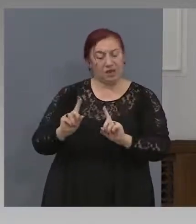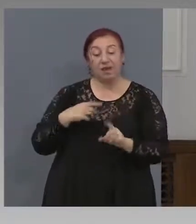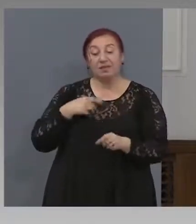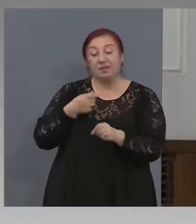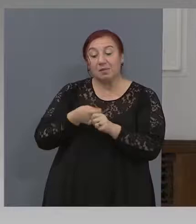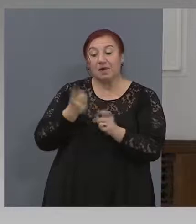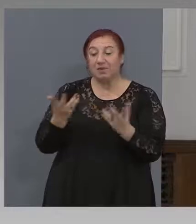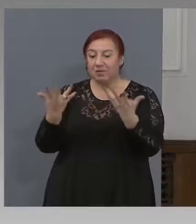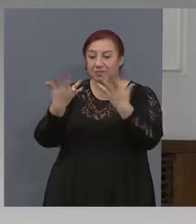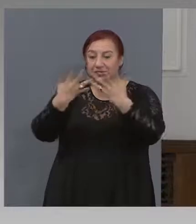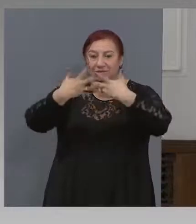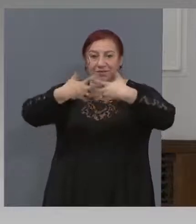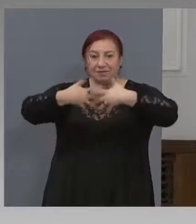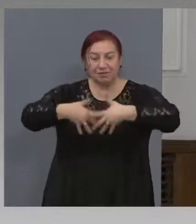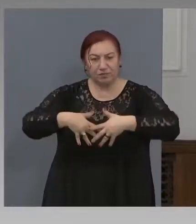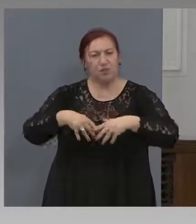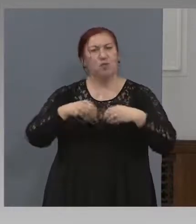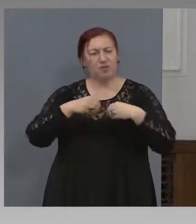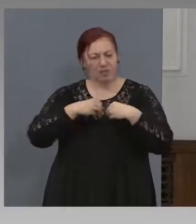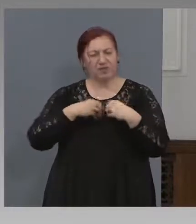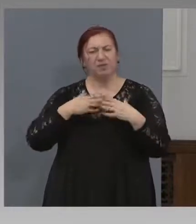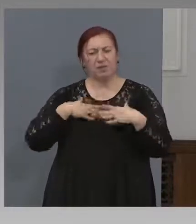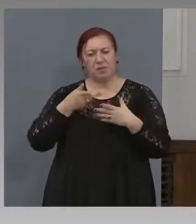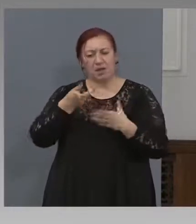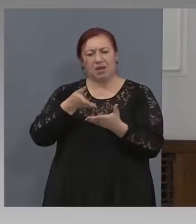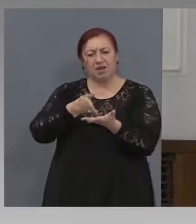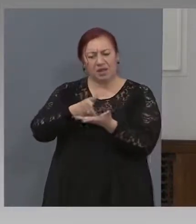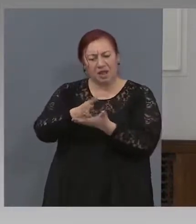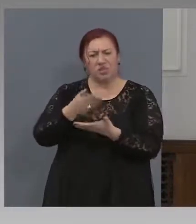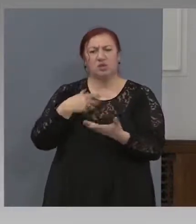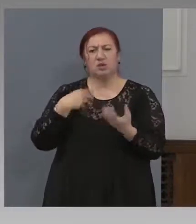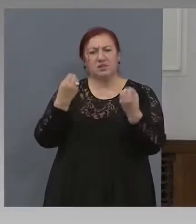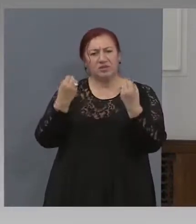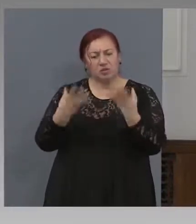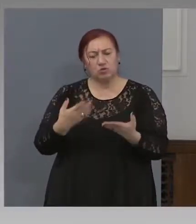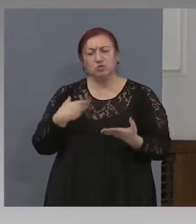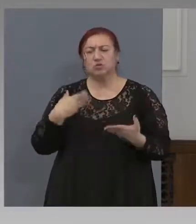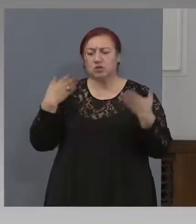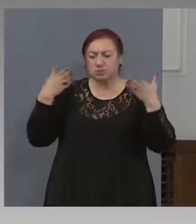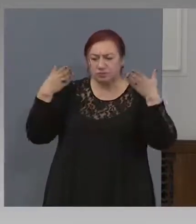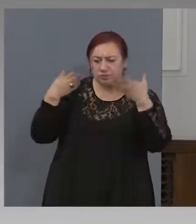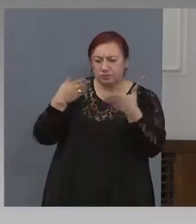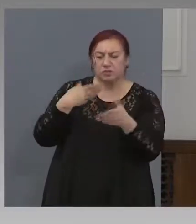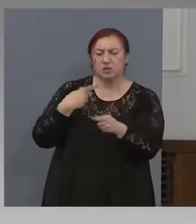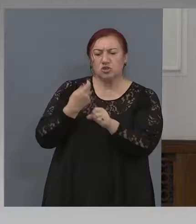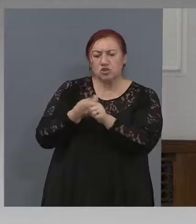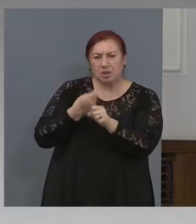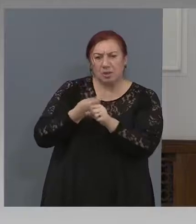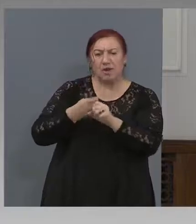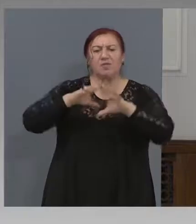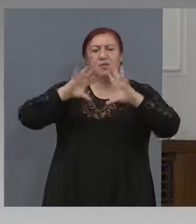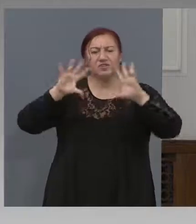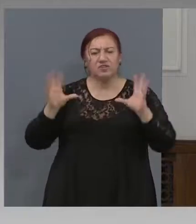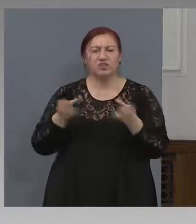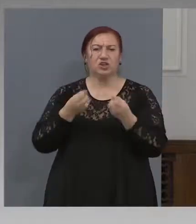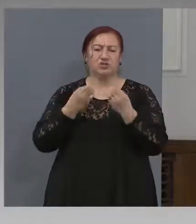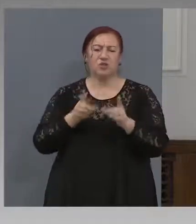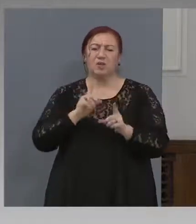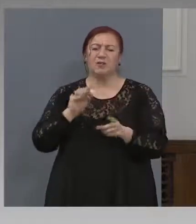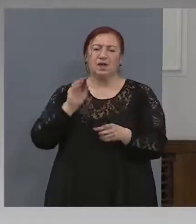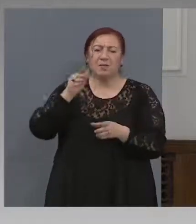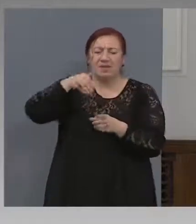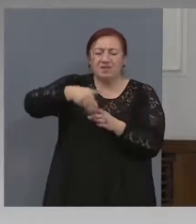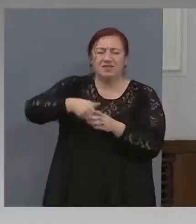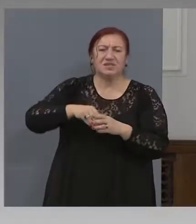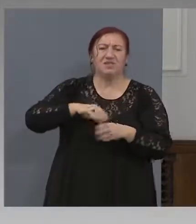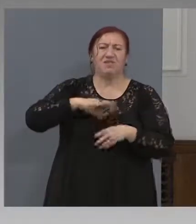сработи. Повярвайте ми, има такива възможности. Ще се концентрираме да изчерпим именно тях. Не искам да навлизам в подробно, защото